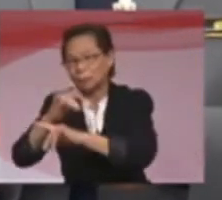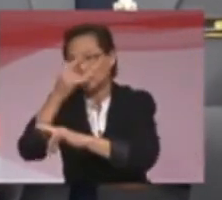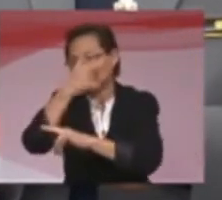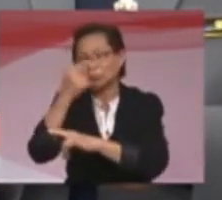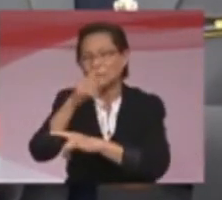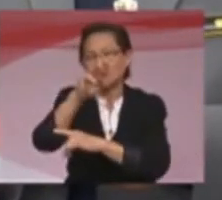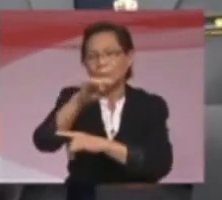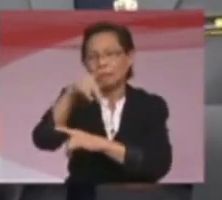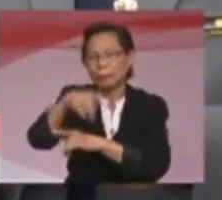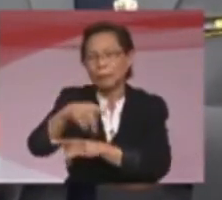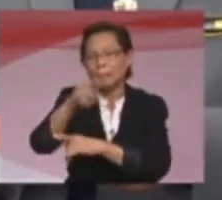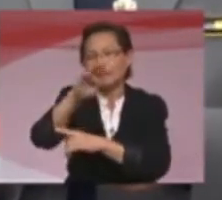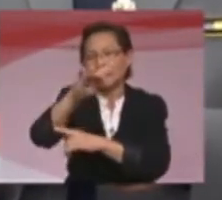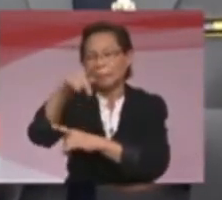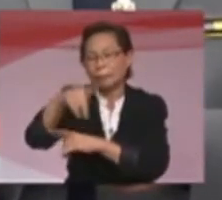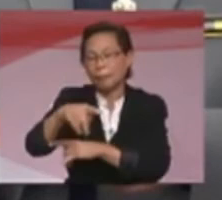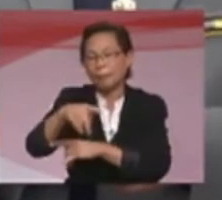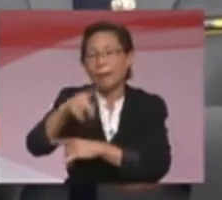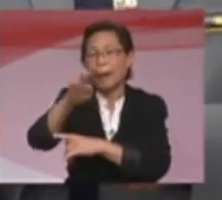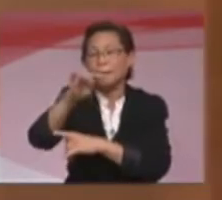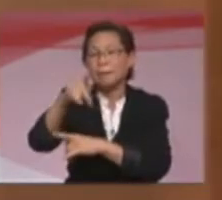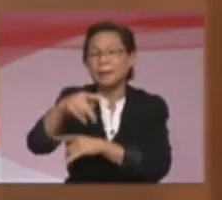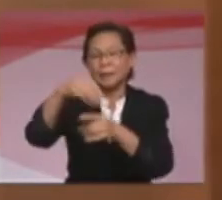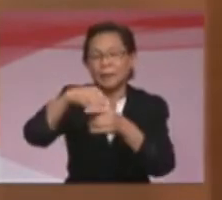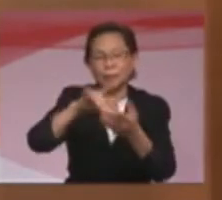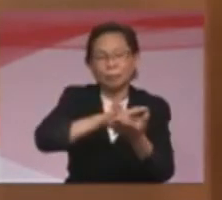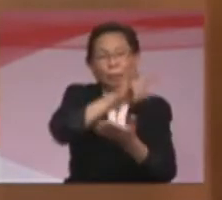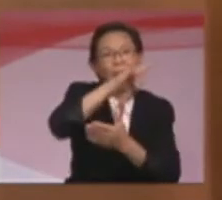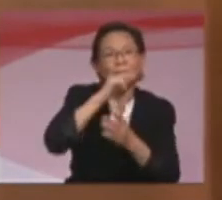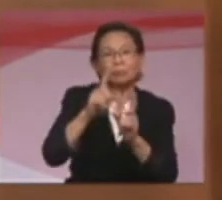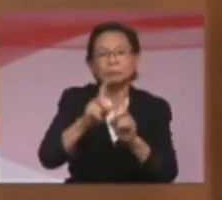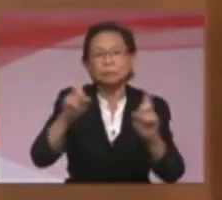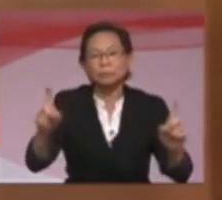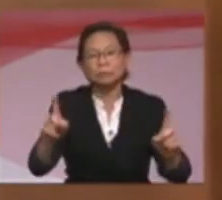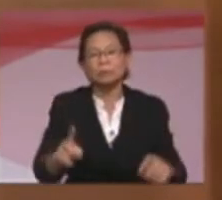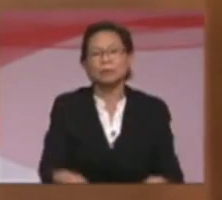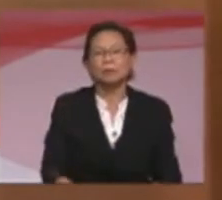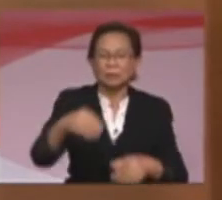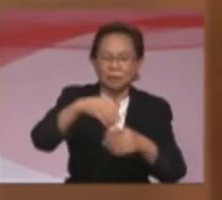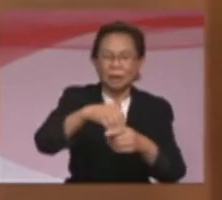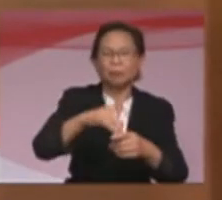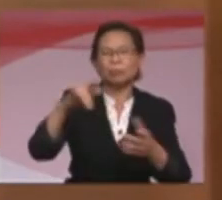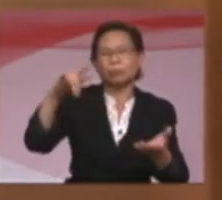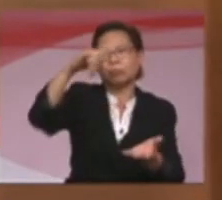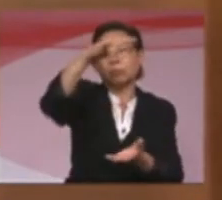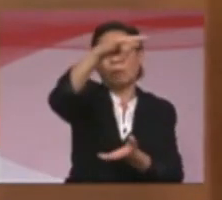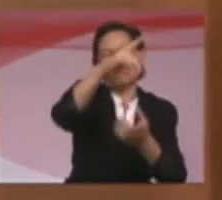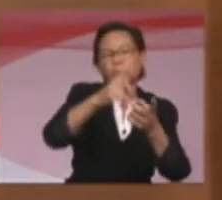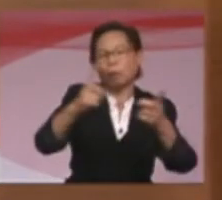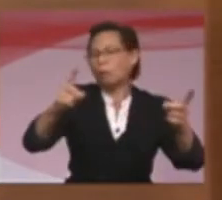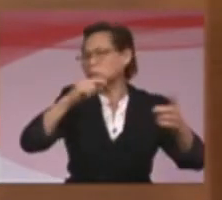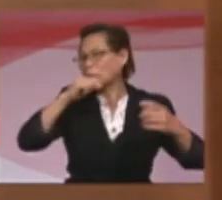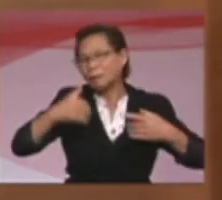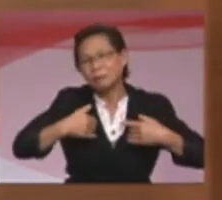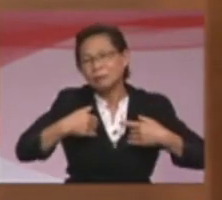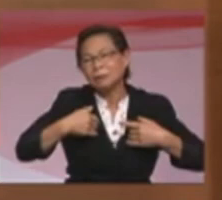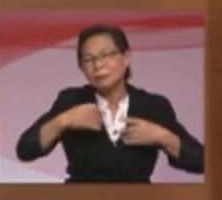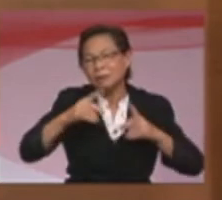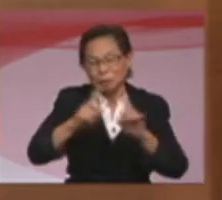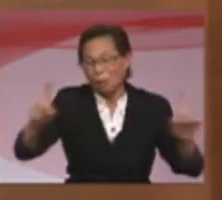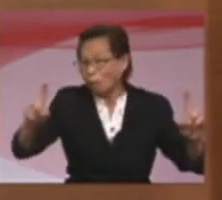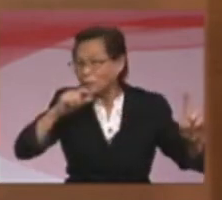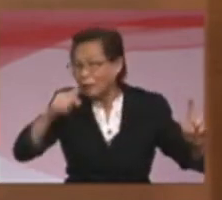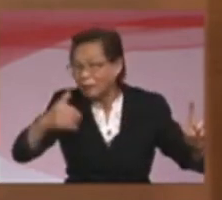tiada penjarakan sosial dalam pesawat. Ya. Kalau tiada penjarakan sosial dalam pesawat, kita dah kata dah pakai pelitup muka.